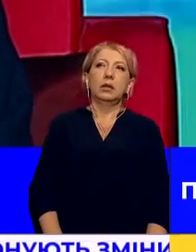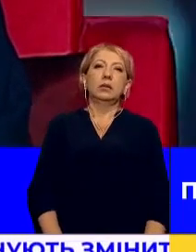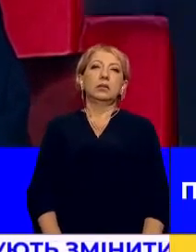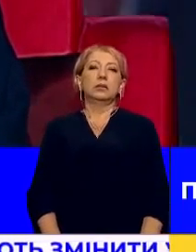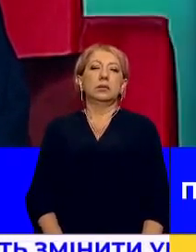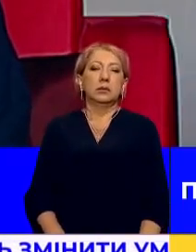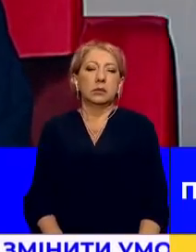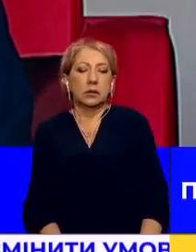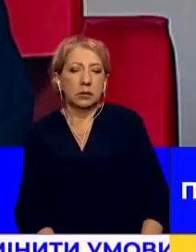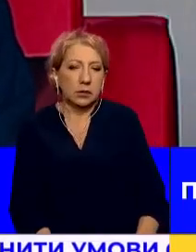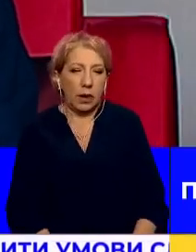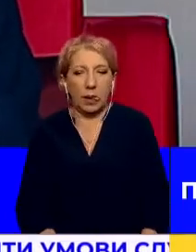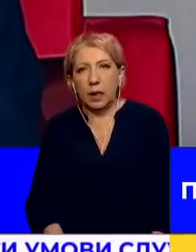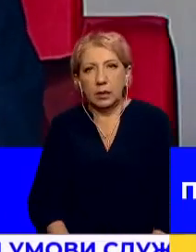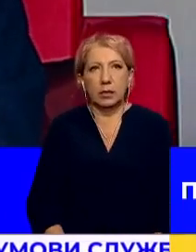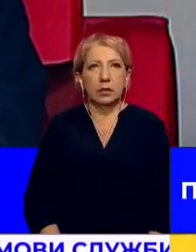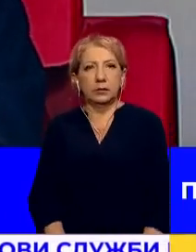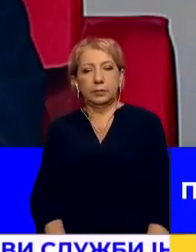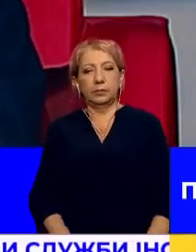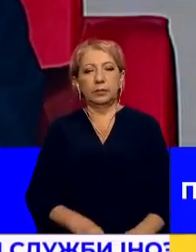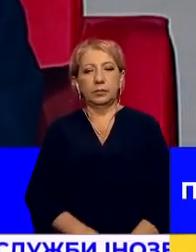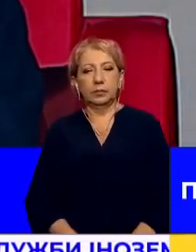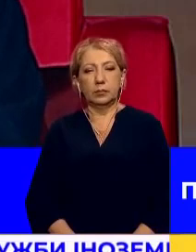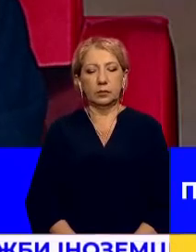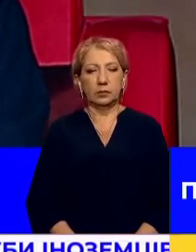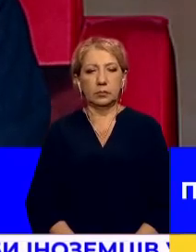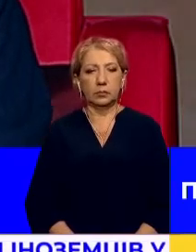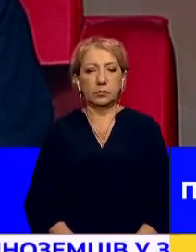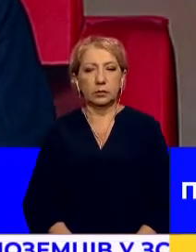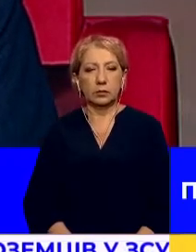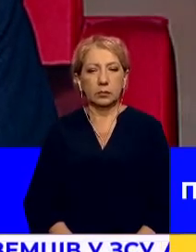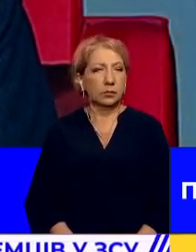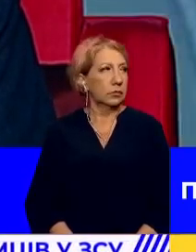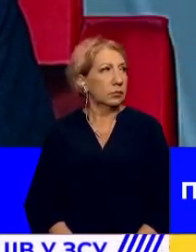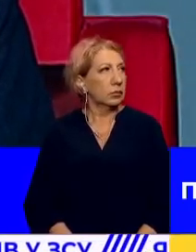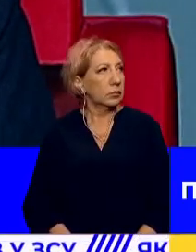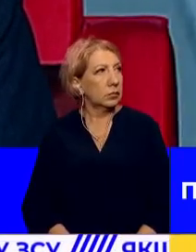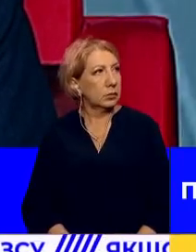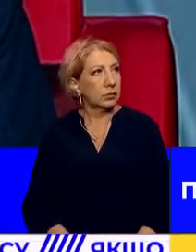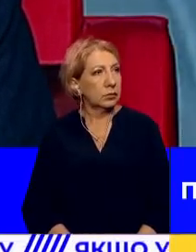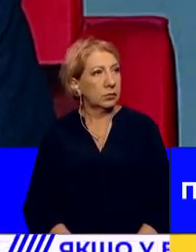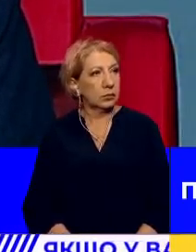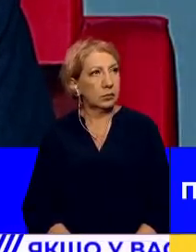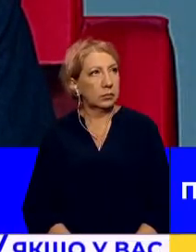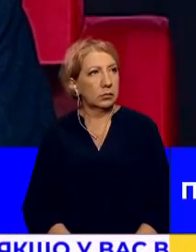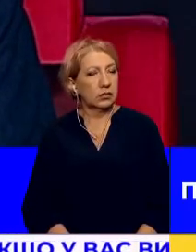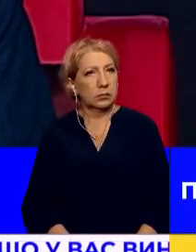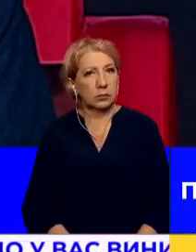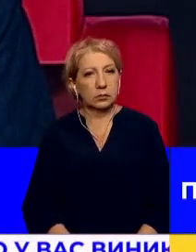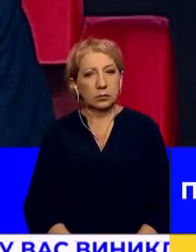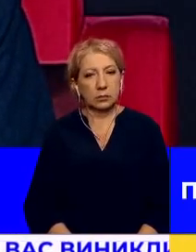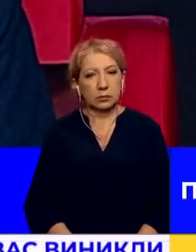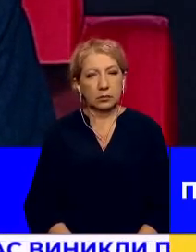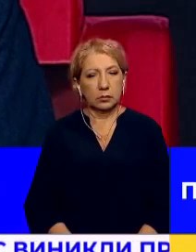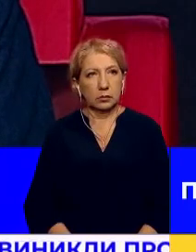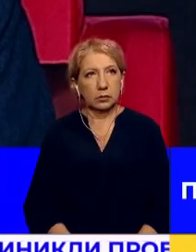і записуйтесь на щеплення, якщо ви досі цього не зробили. Тим більше, шановні друзі, що життя, ну